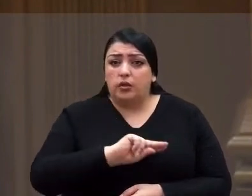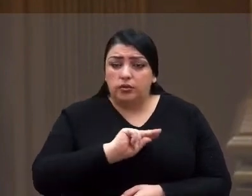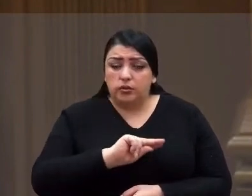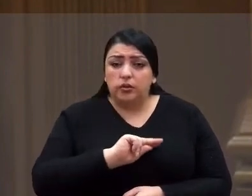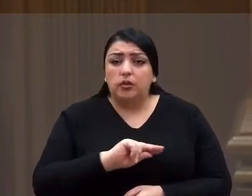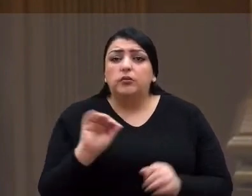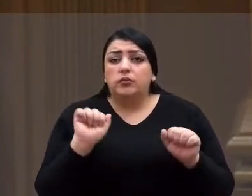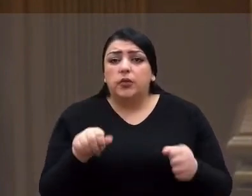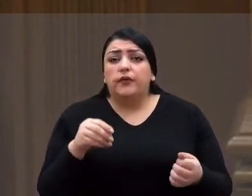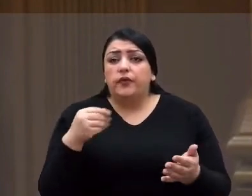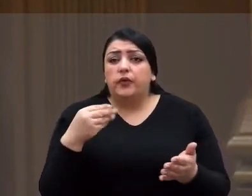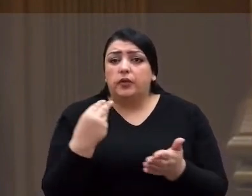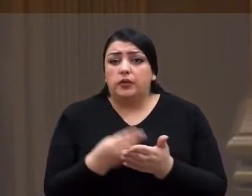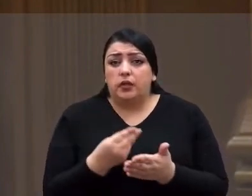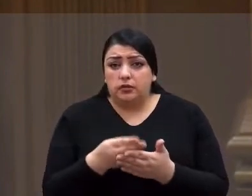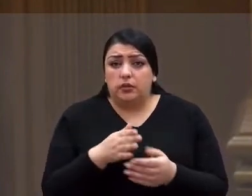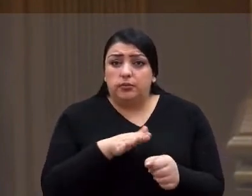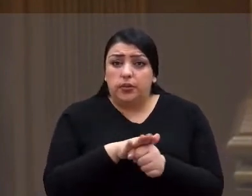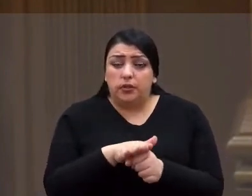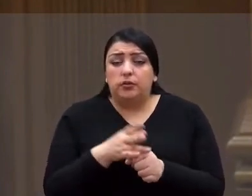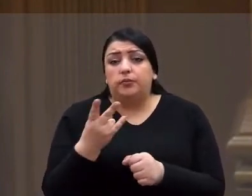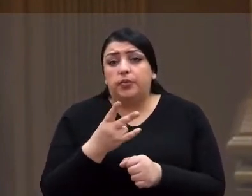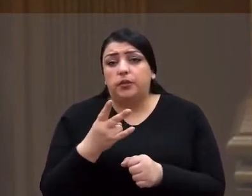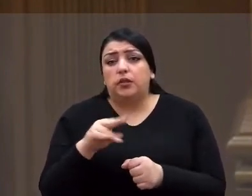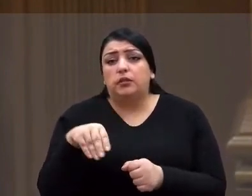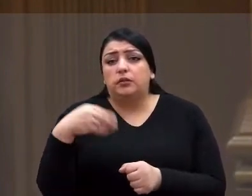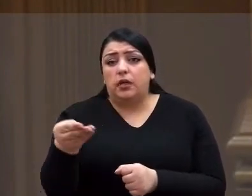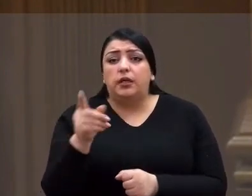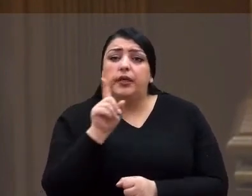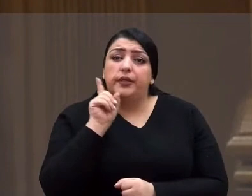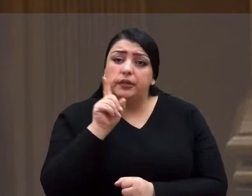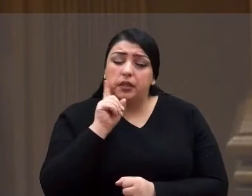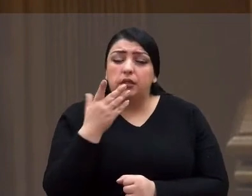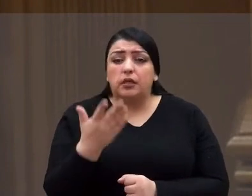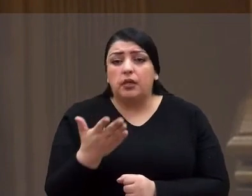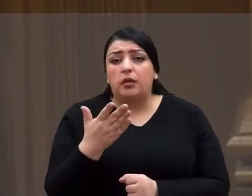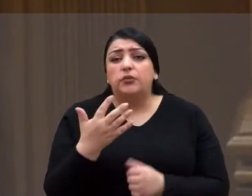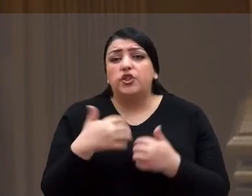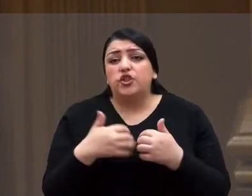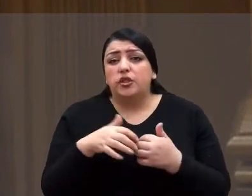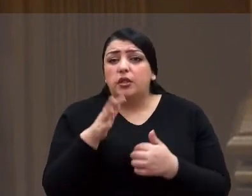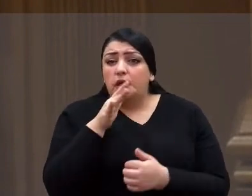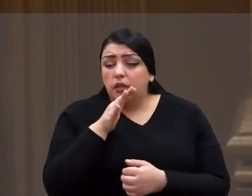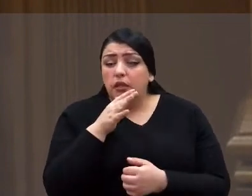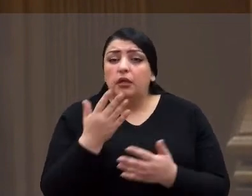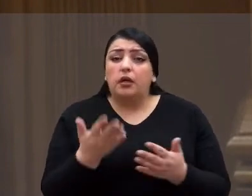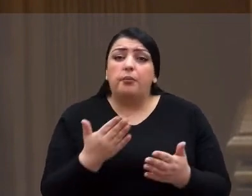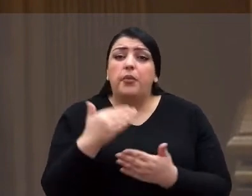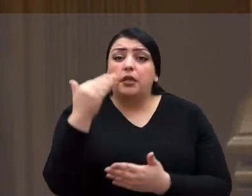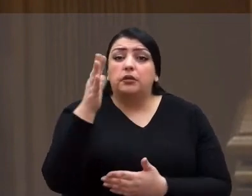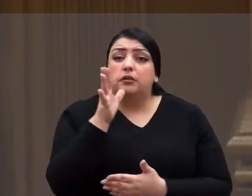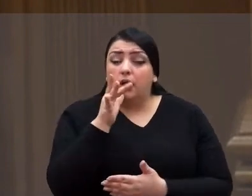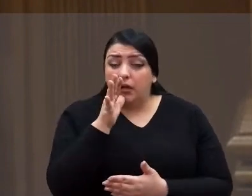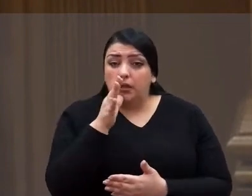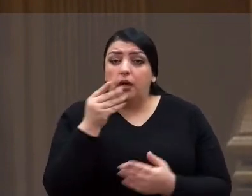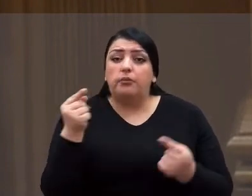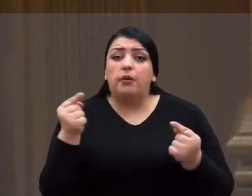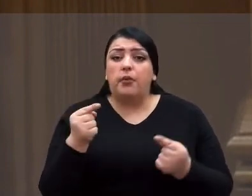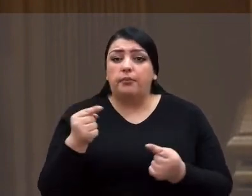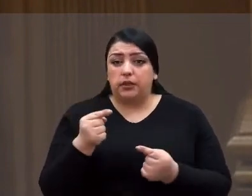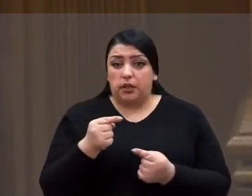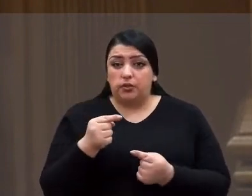ենք ռեսուրս ֆինանսական, որը պետք է ուղղվեր երիտասարդ կամ միջին տարիքի կամ թեկուզ բարձր տարիքի, բայց ավելի